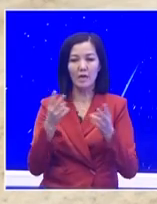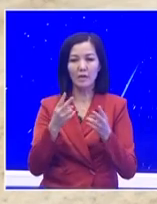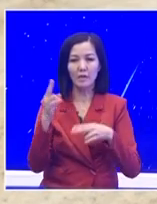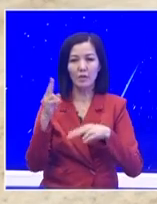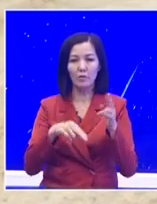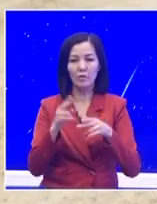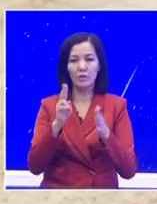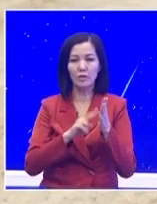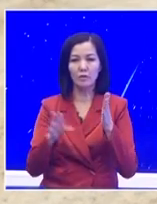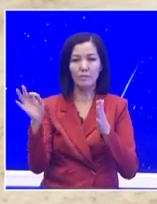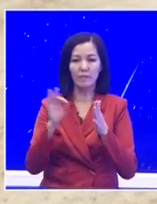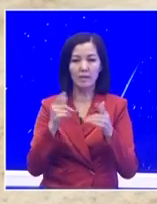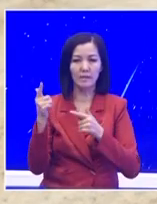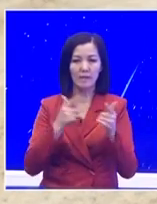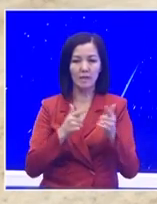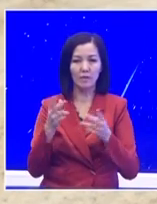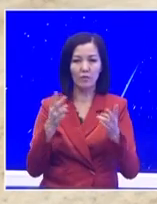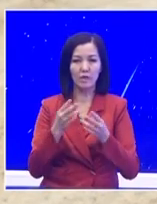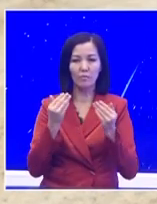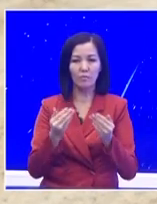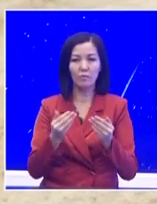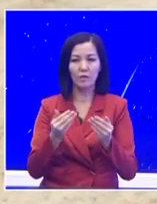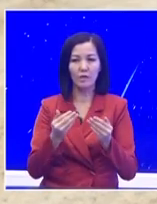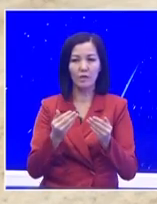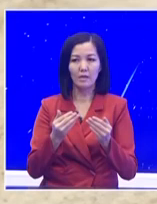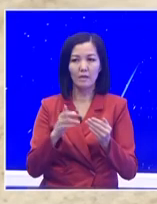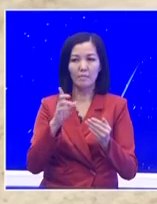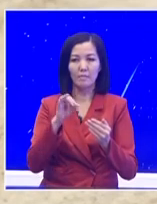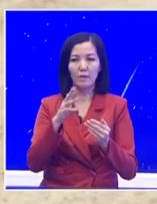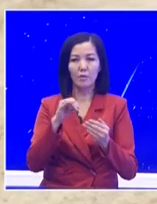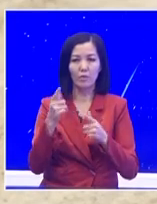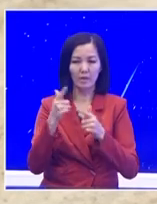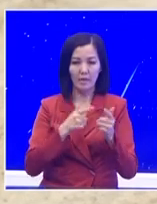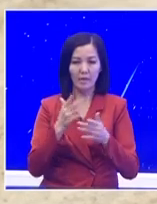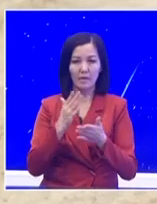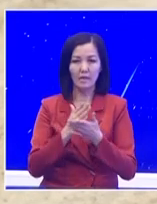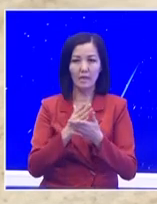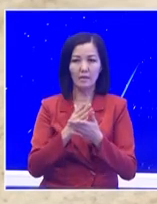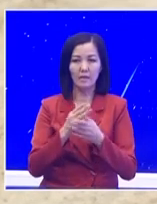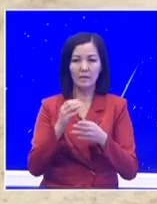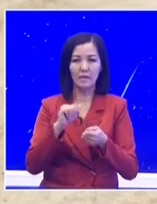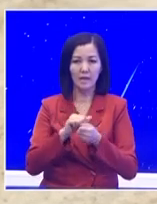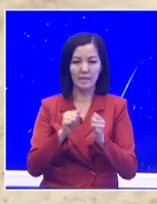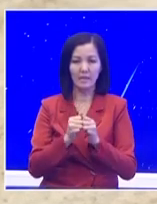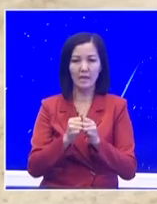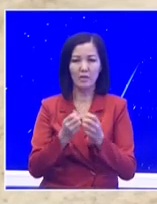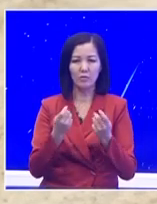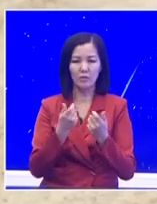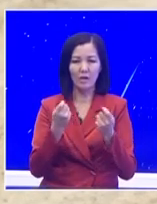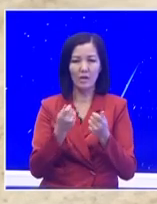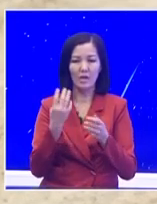материалдарының 70% дайындау керек. Қазіргі таңда бізде битум дайындалған, қажетті шағыл